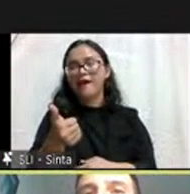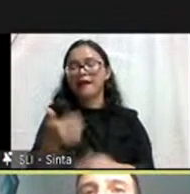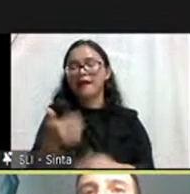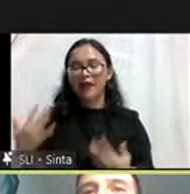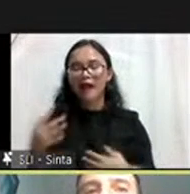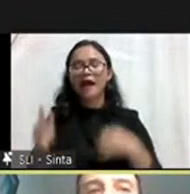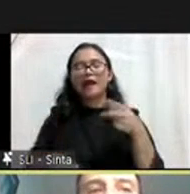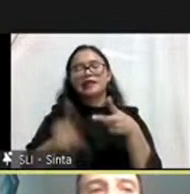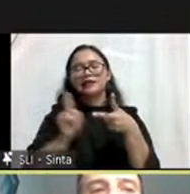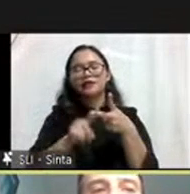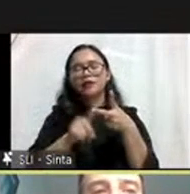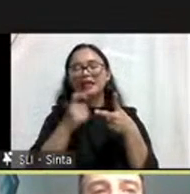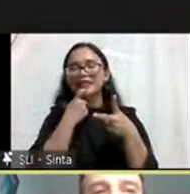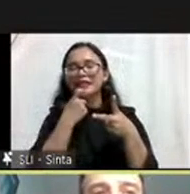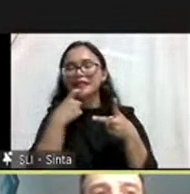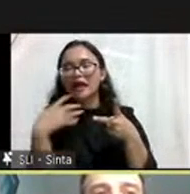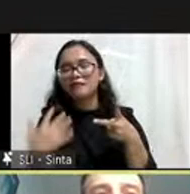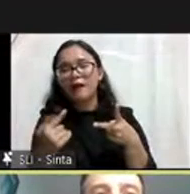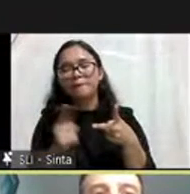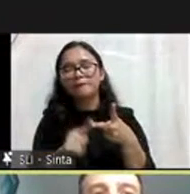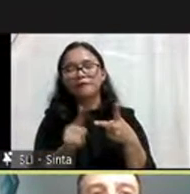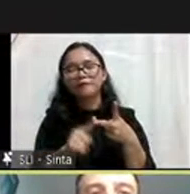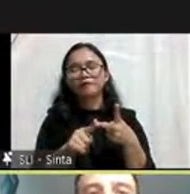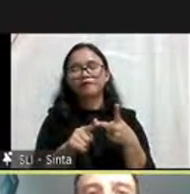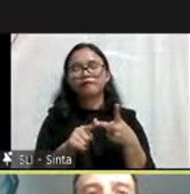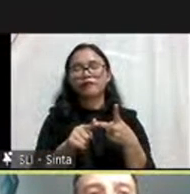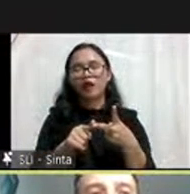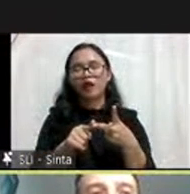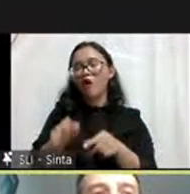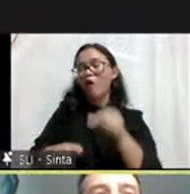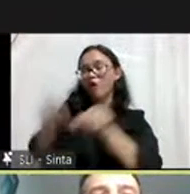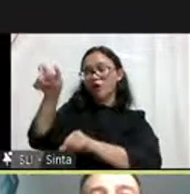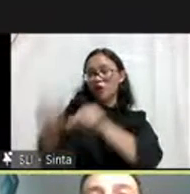soroti adalah mengenai perlindungan bagi para